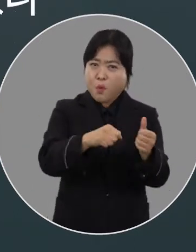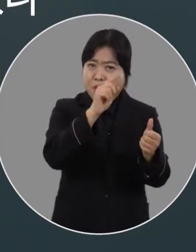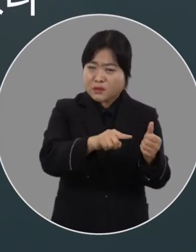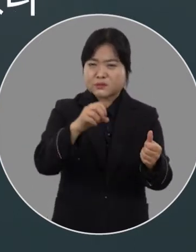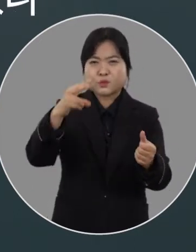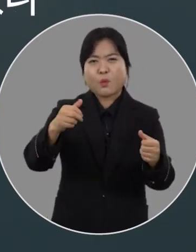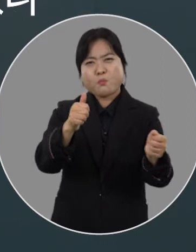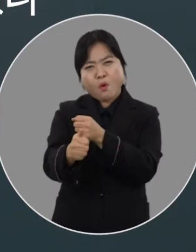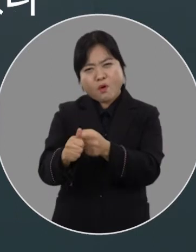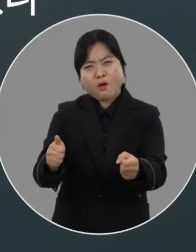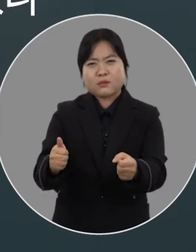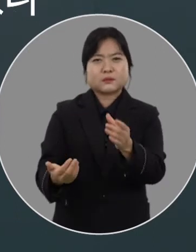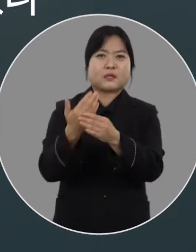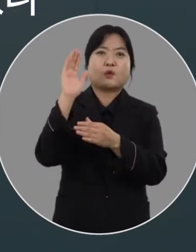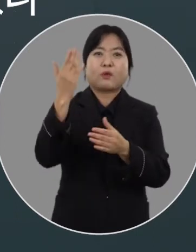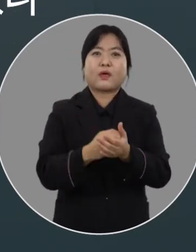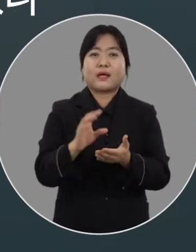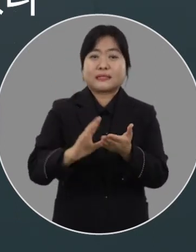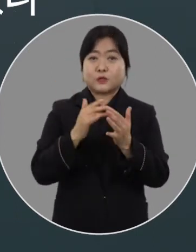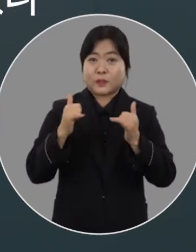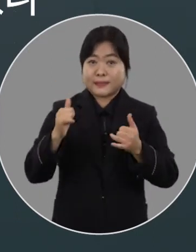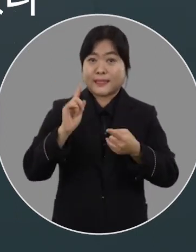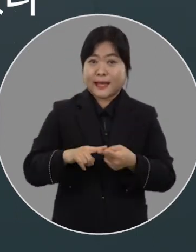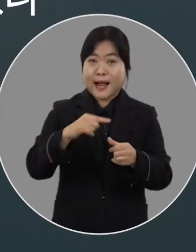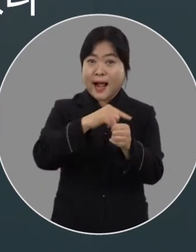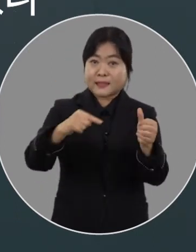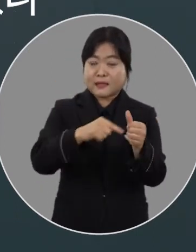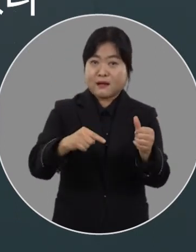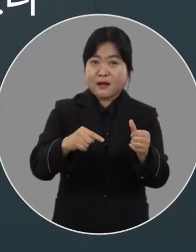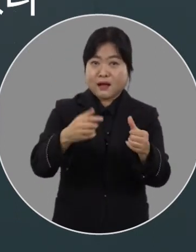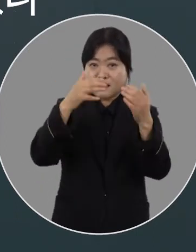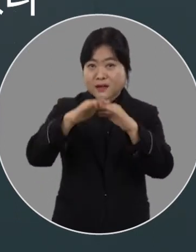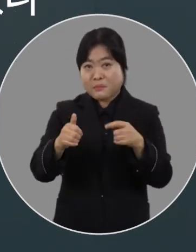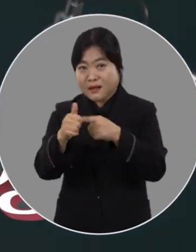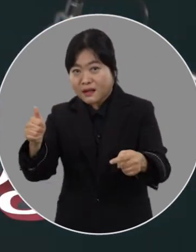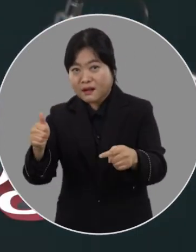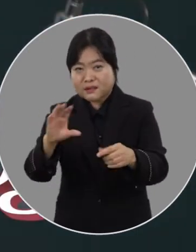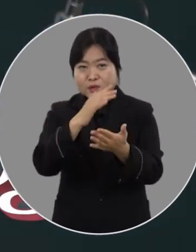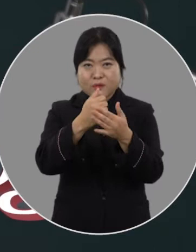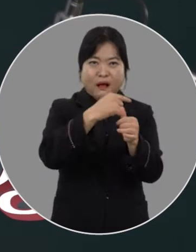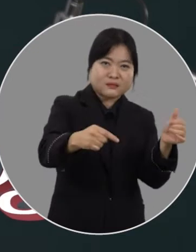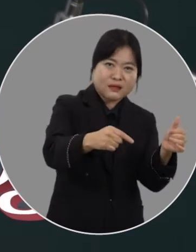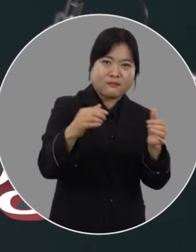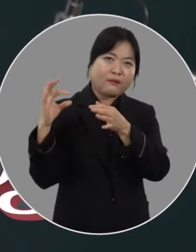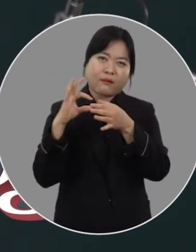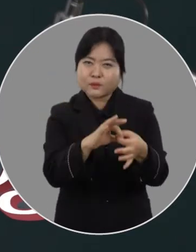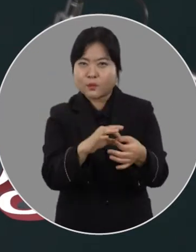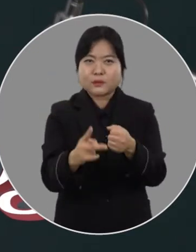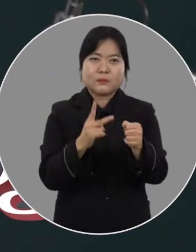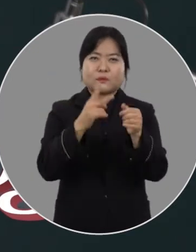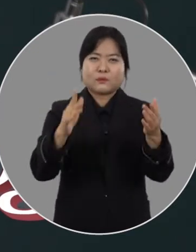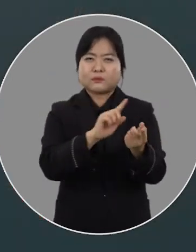폭력은 폭력을 부른다고 그리스도교인들에 대한 학살로 계속해서 이어졌고요. 200년 동안에 서로에게